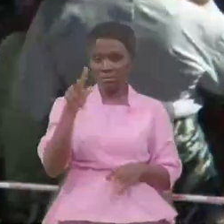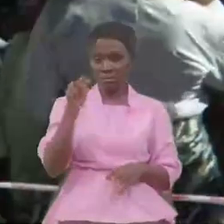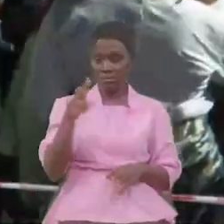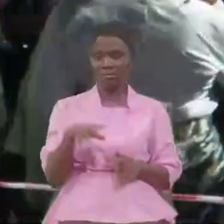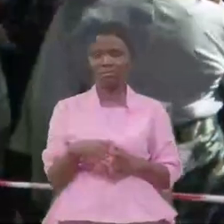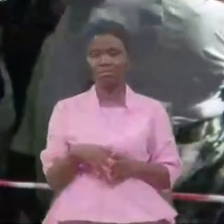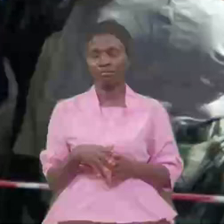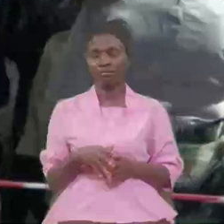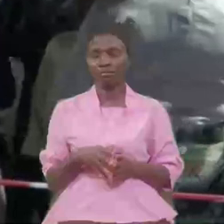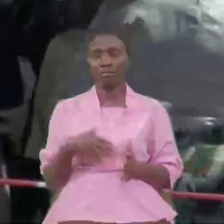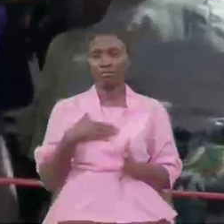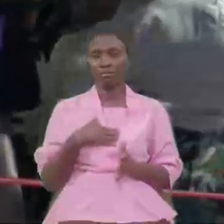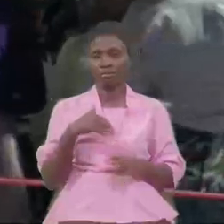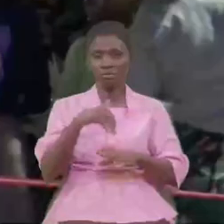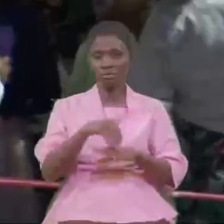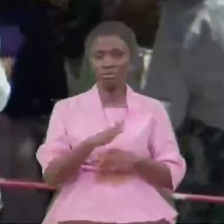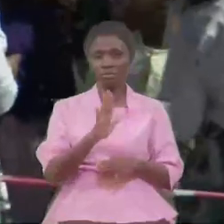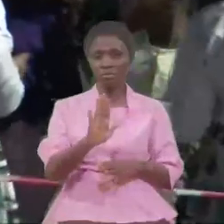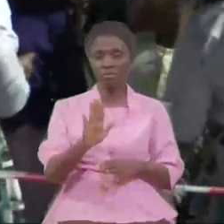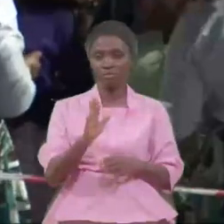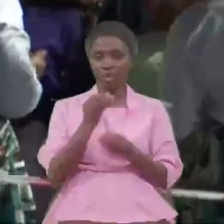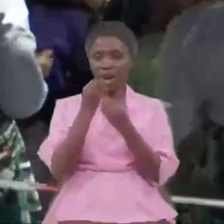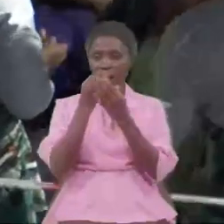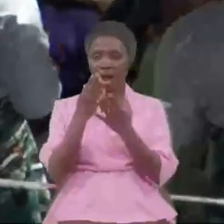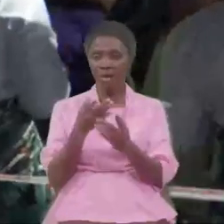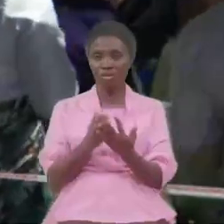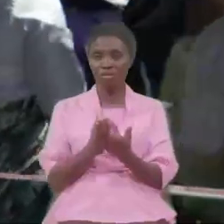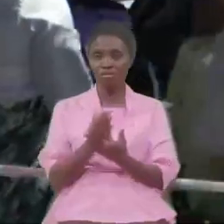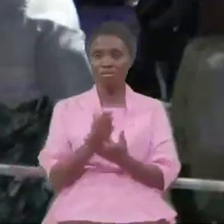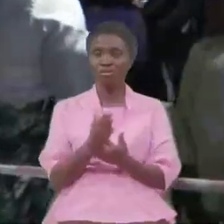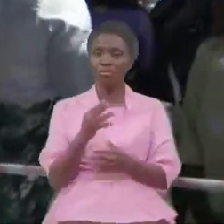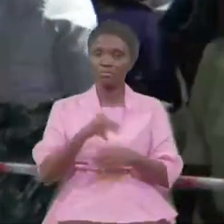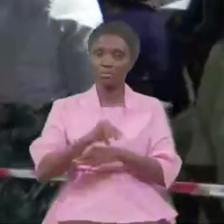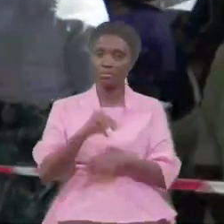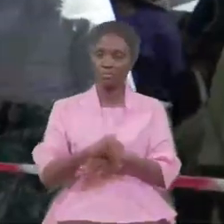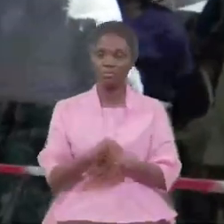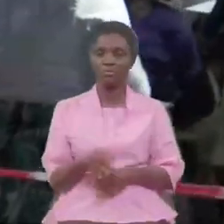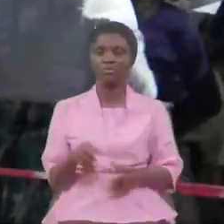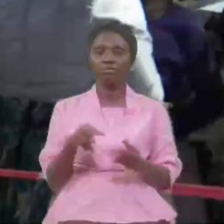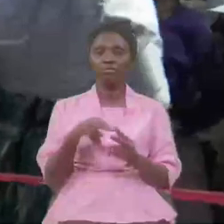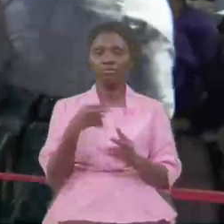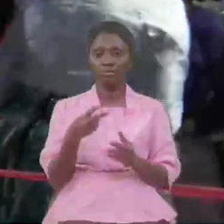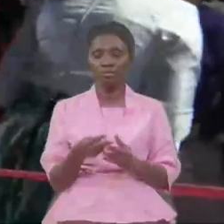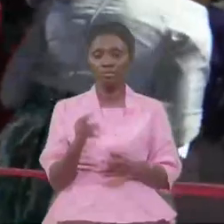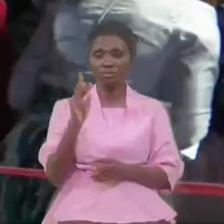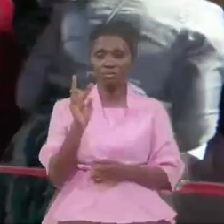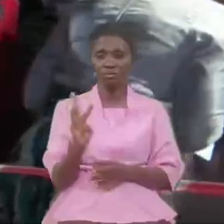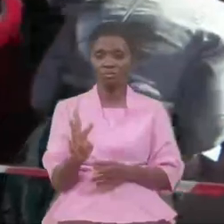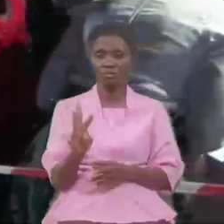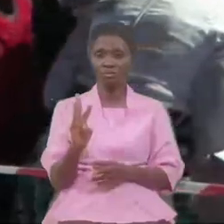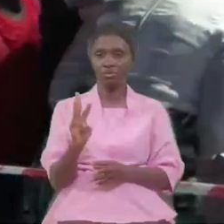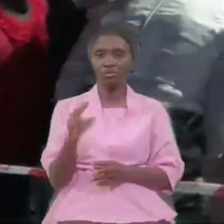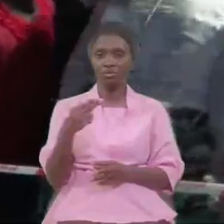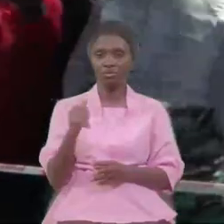Priez, nous envoyer vos coordonnées par WhatsApp ou par ce